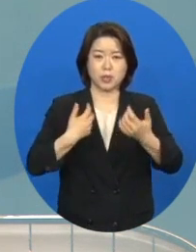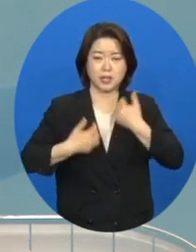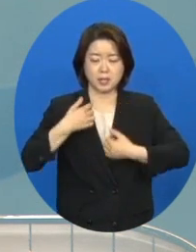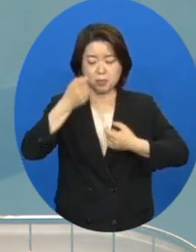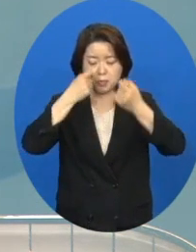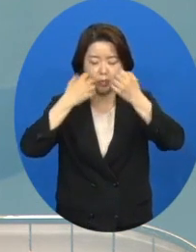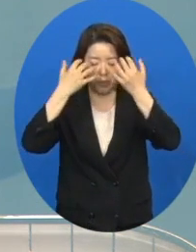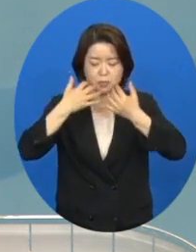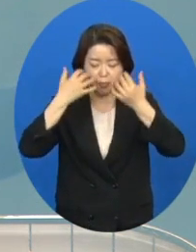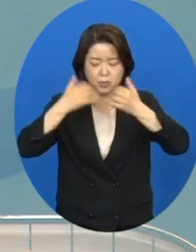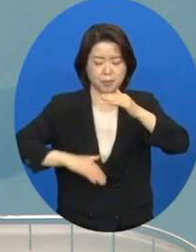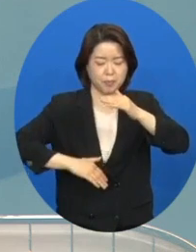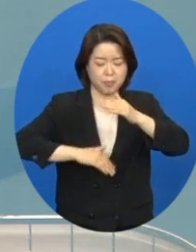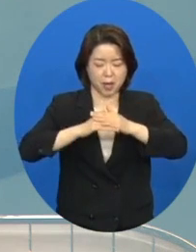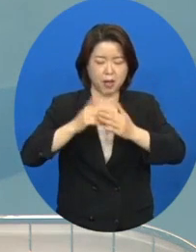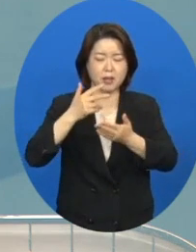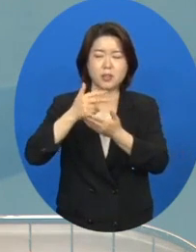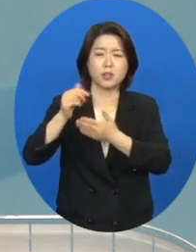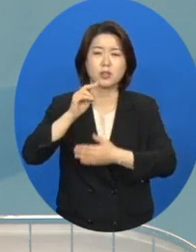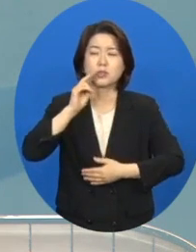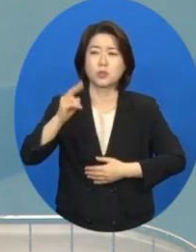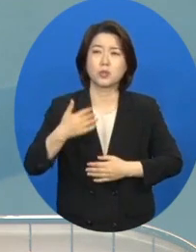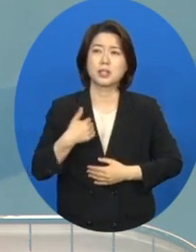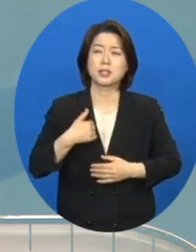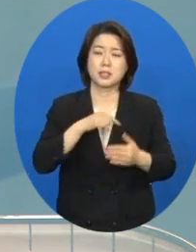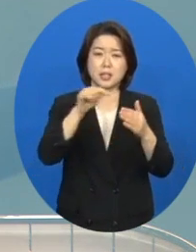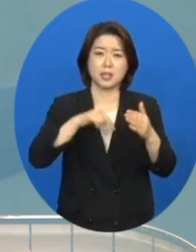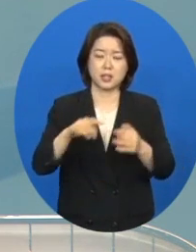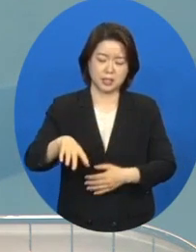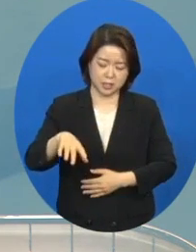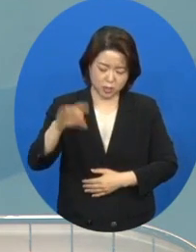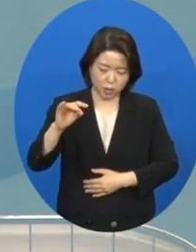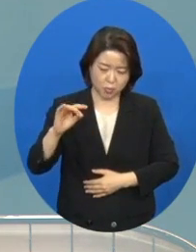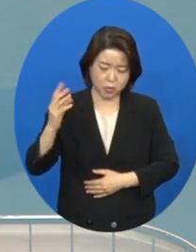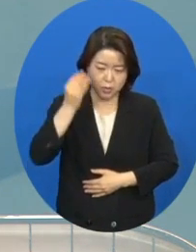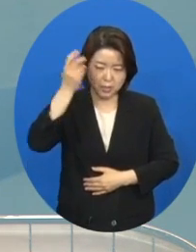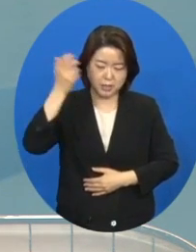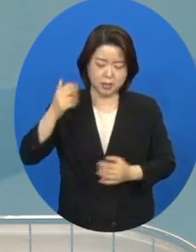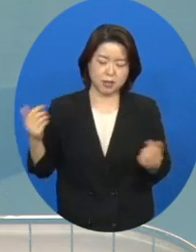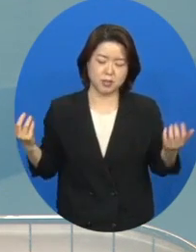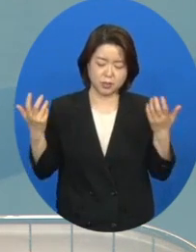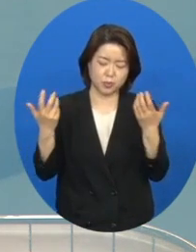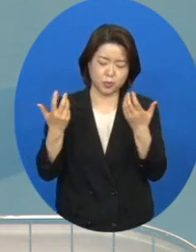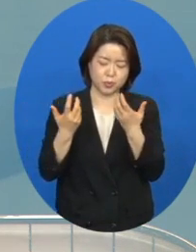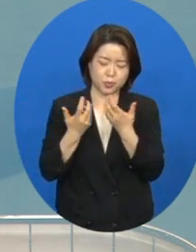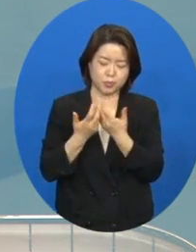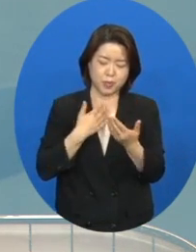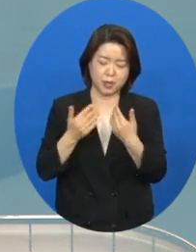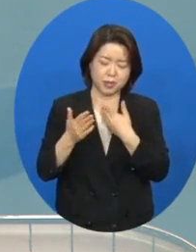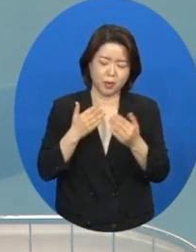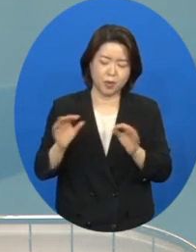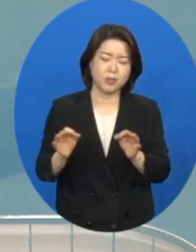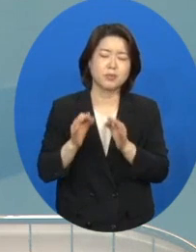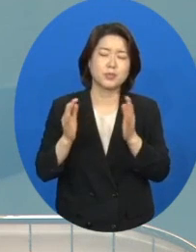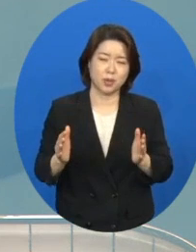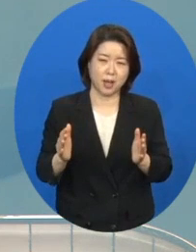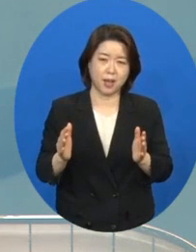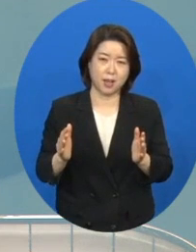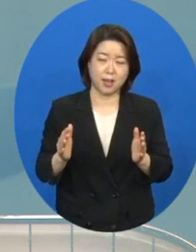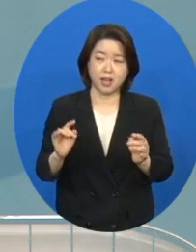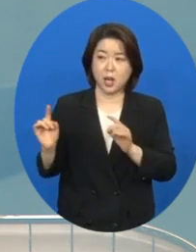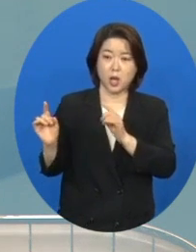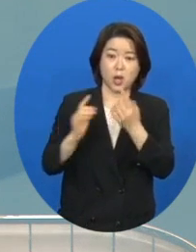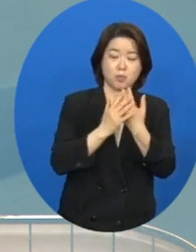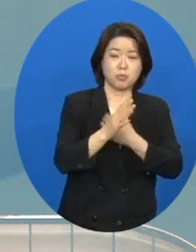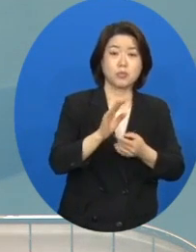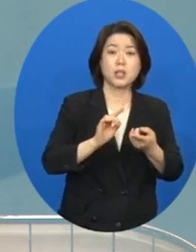눈물이 흘렀습니다. 주여, 제 안에서 처음으로 성령의 충만을 경험한 순간이었고, 부흥에